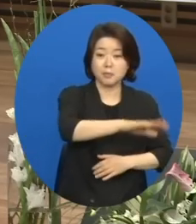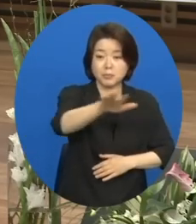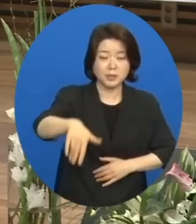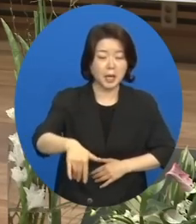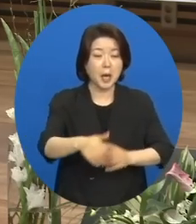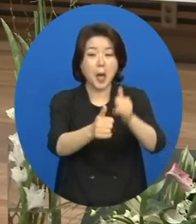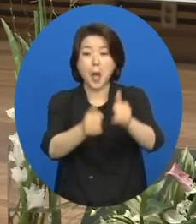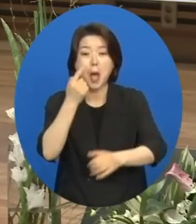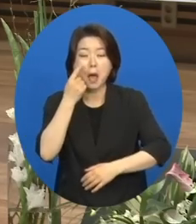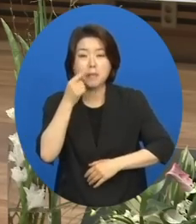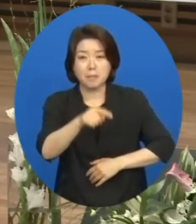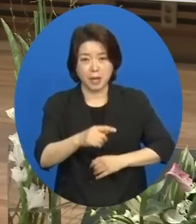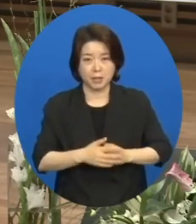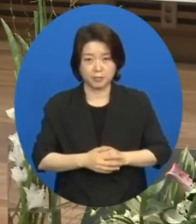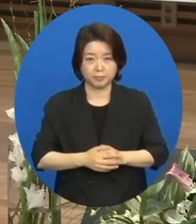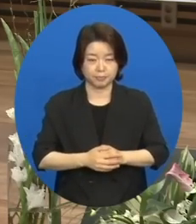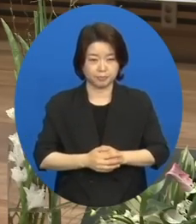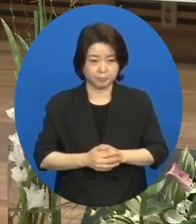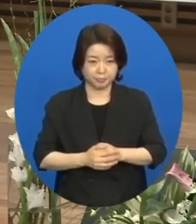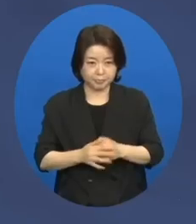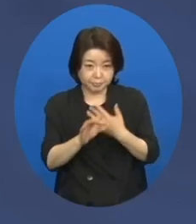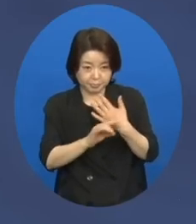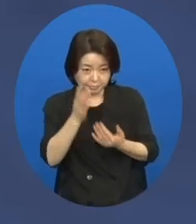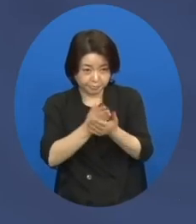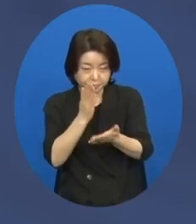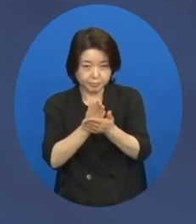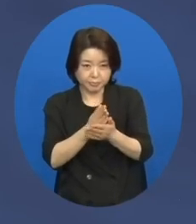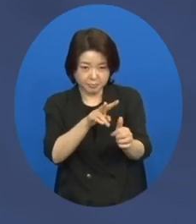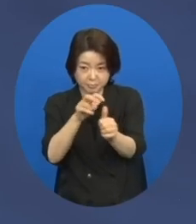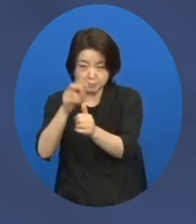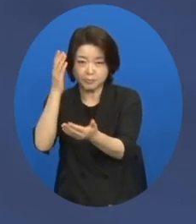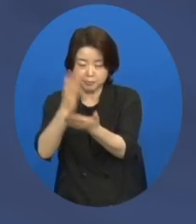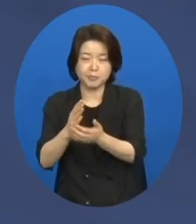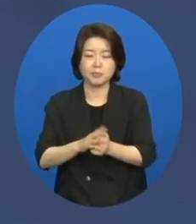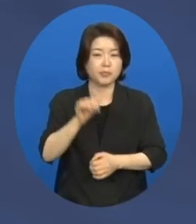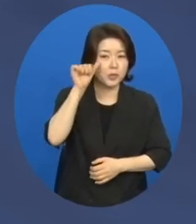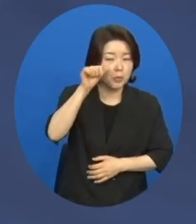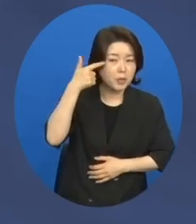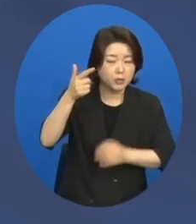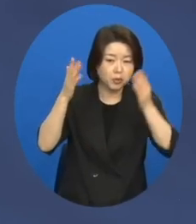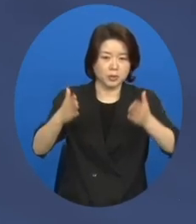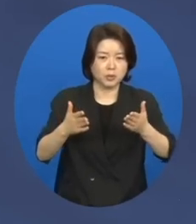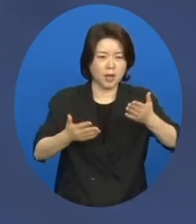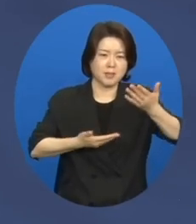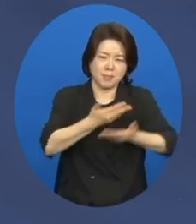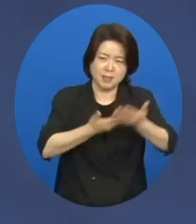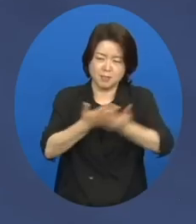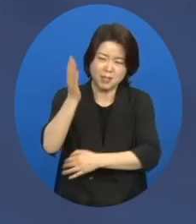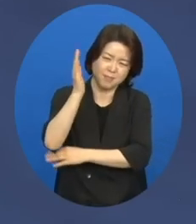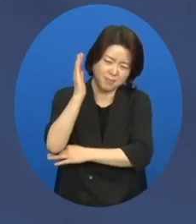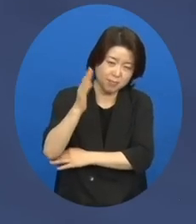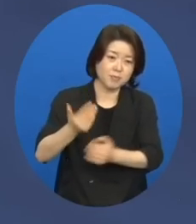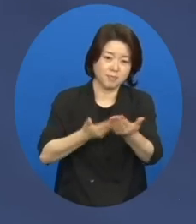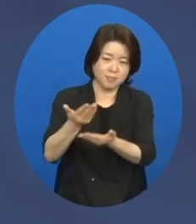테스트해 보려고, 그래서 일단 트집 잡지 않기로 하고 5박 6일 동안을 나누기 시작했어요. 복음을